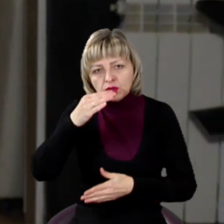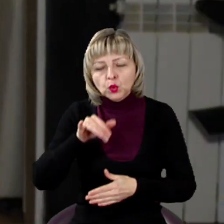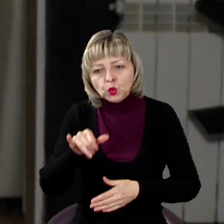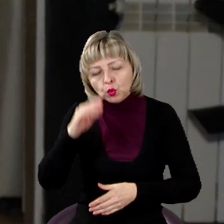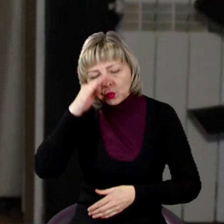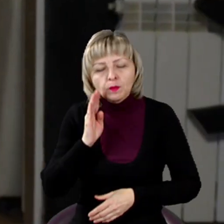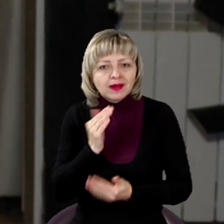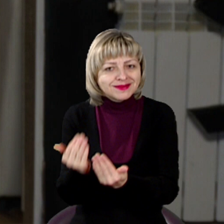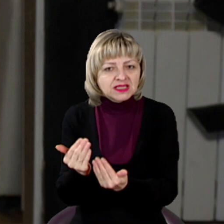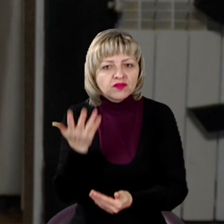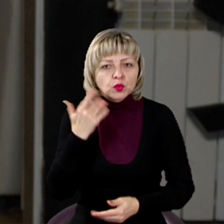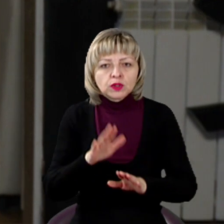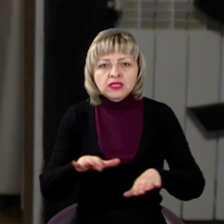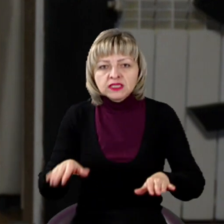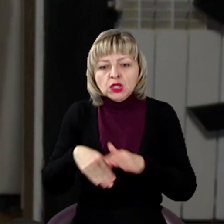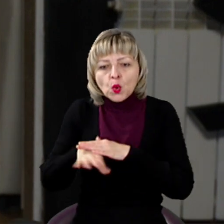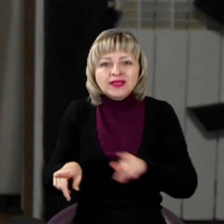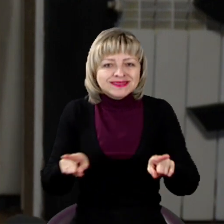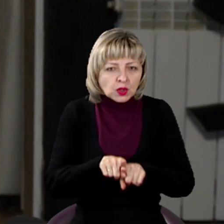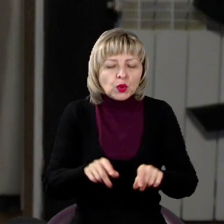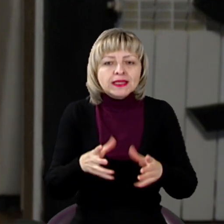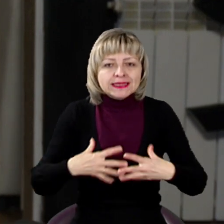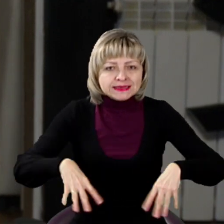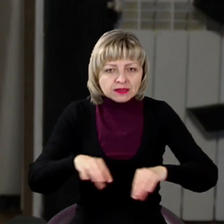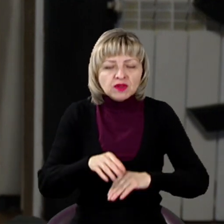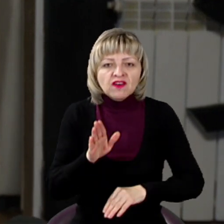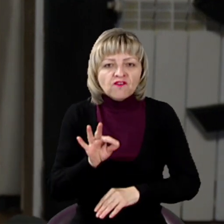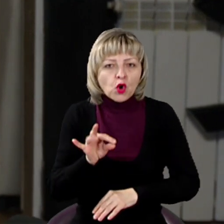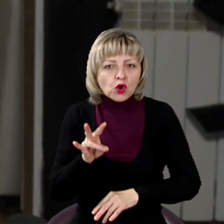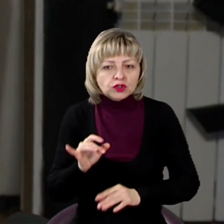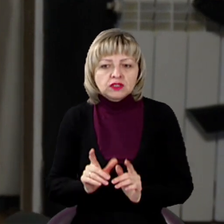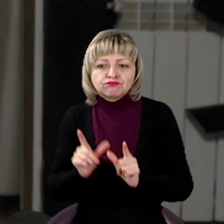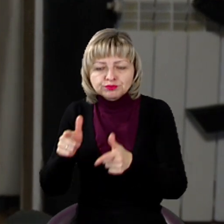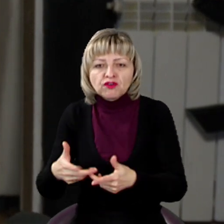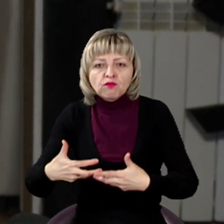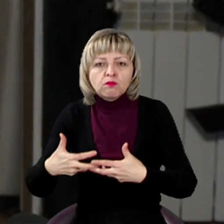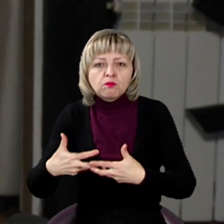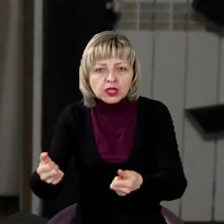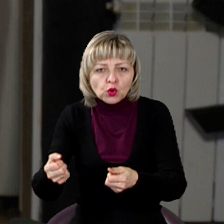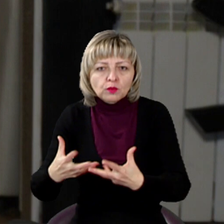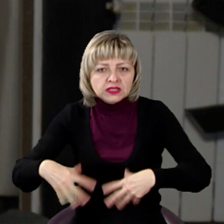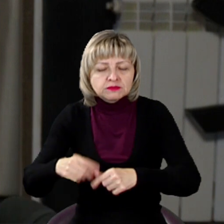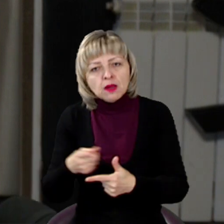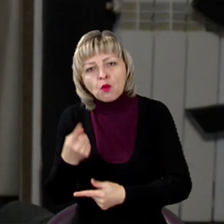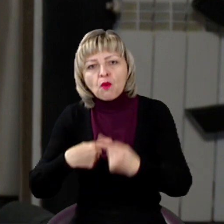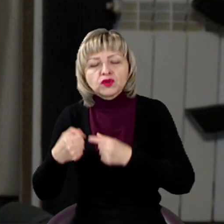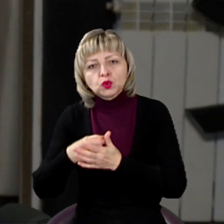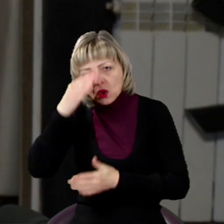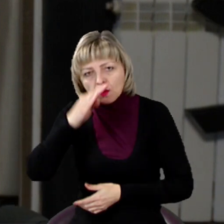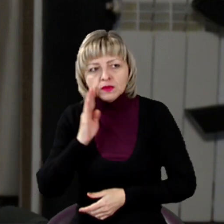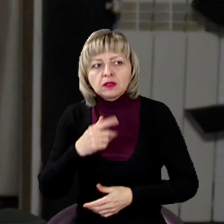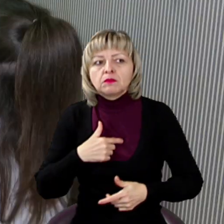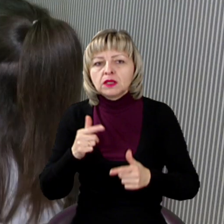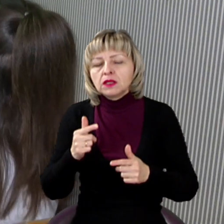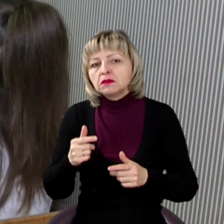Коли дітки виходять з патронатної сім'ї, вони йдуть в прийомні сім'ї чи вертаються до батьків, ми